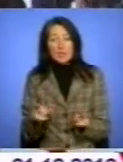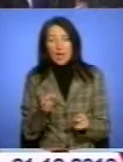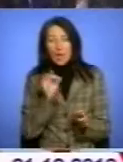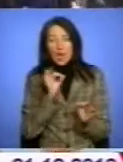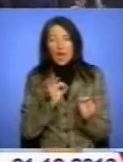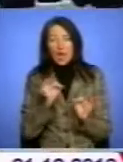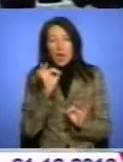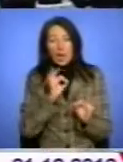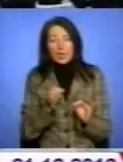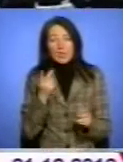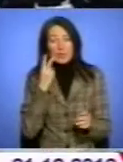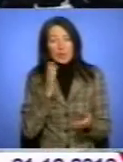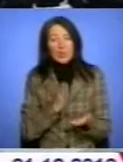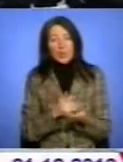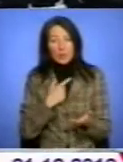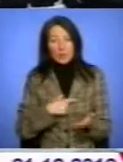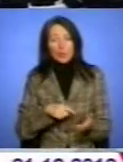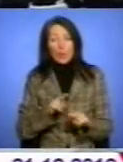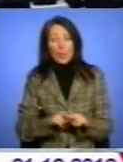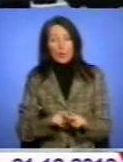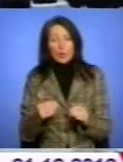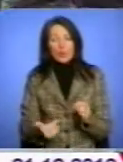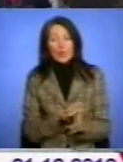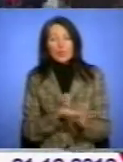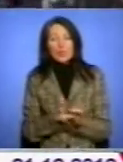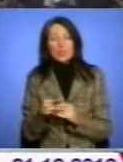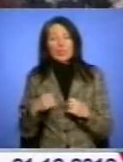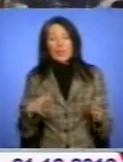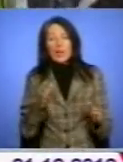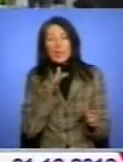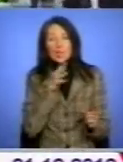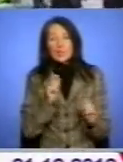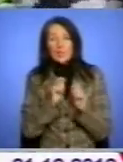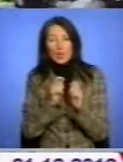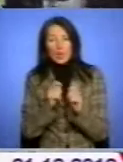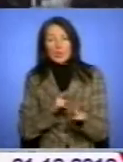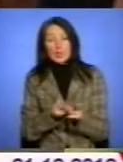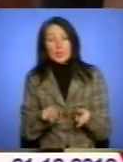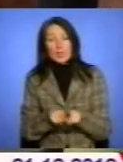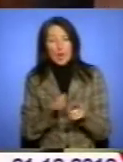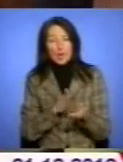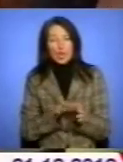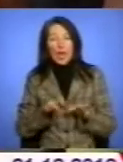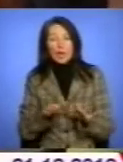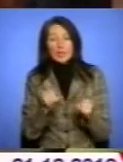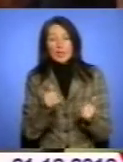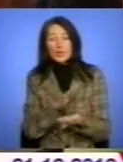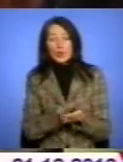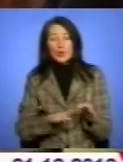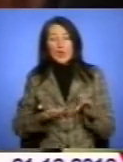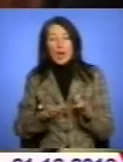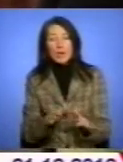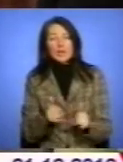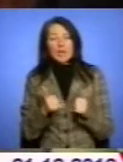завжди мати при собі цей документ. Новорічні свята – час подарунків. На залізниці також є акції. Зараз продовжена акція для